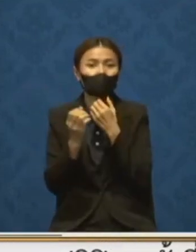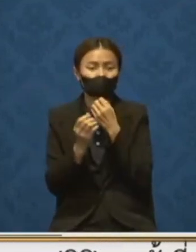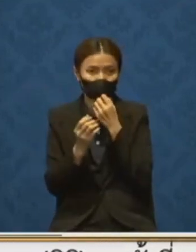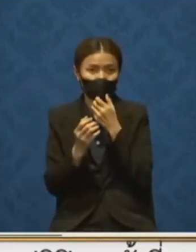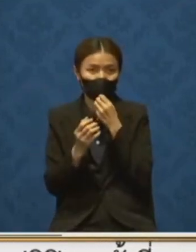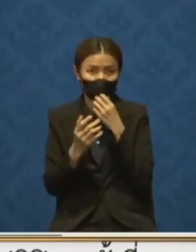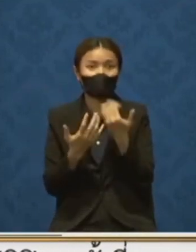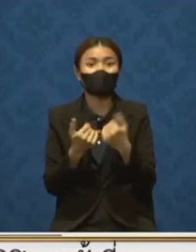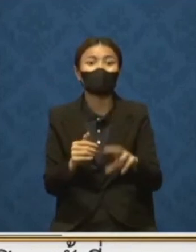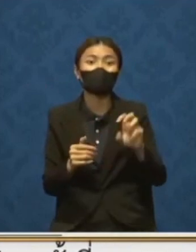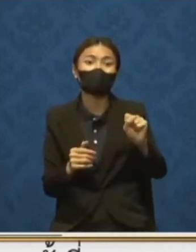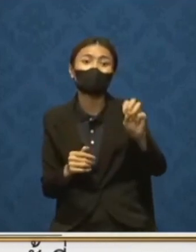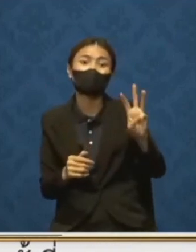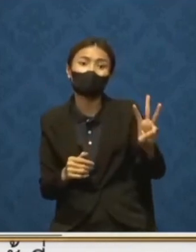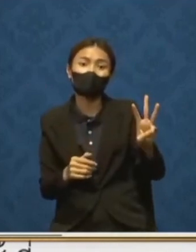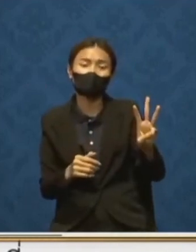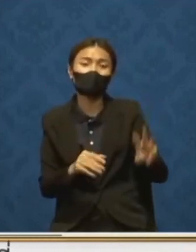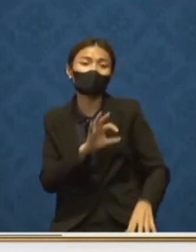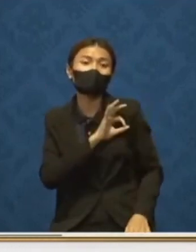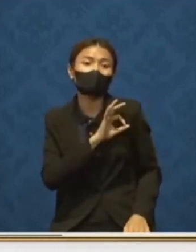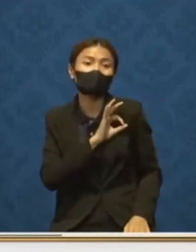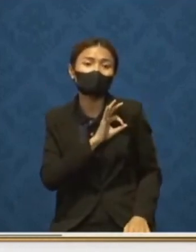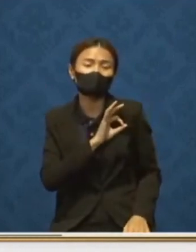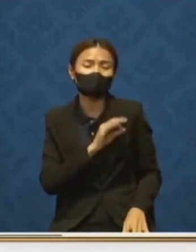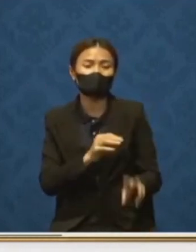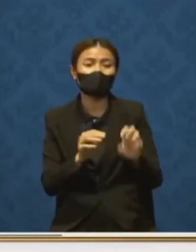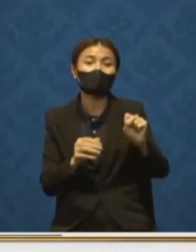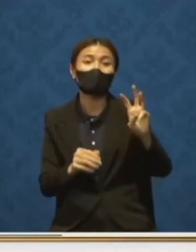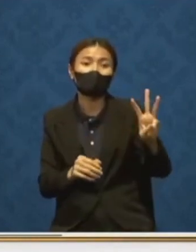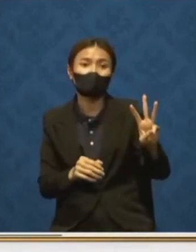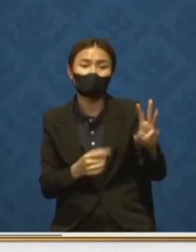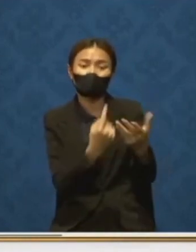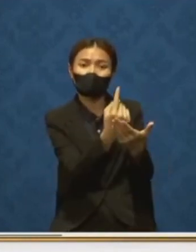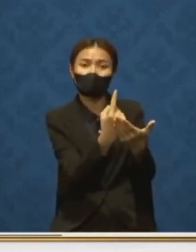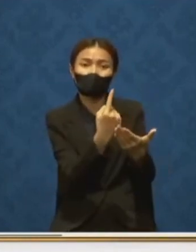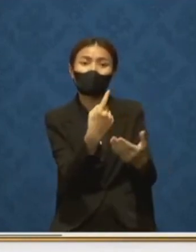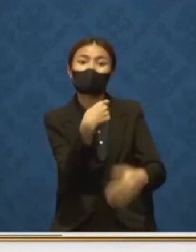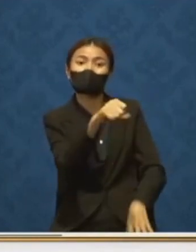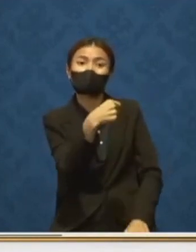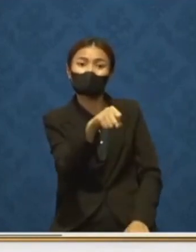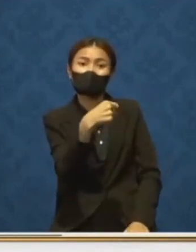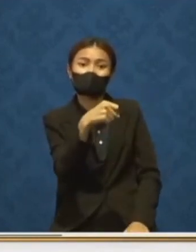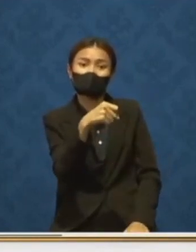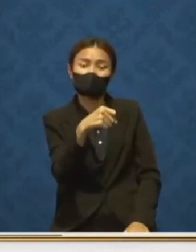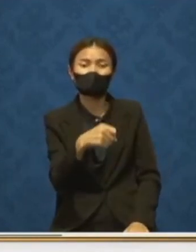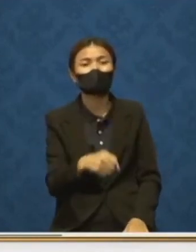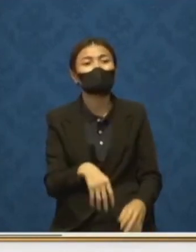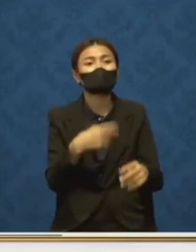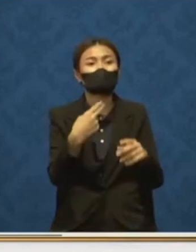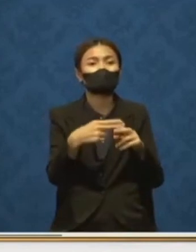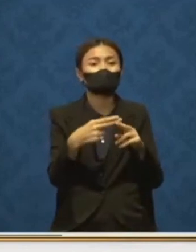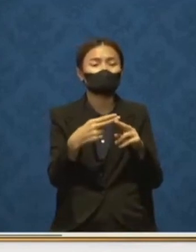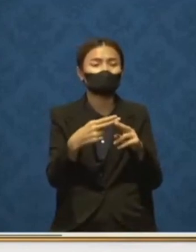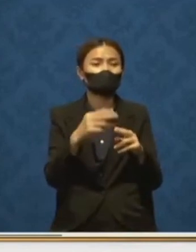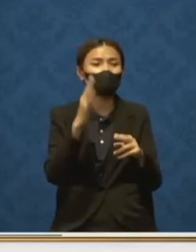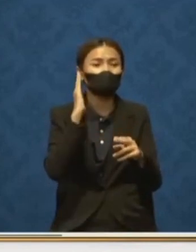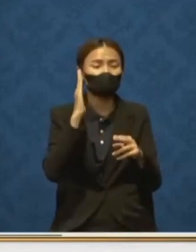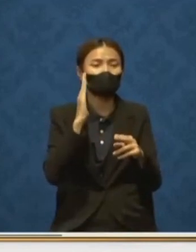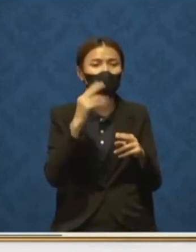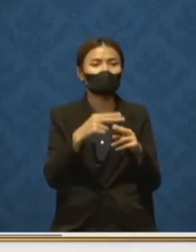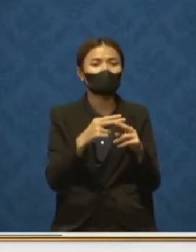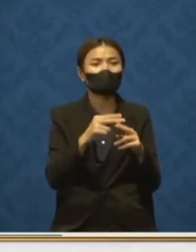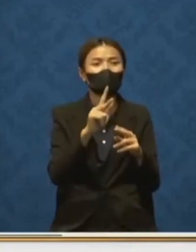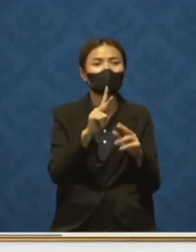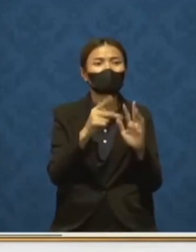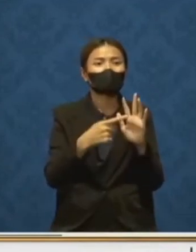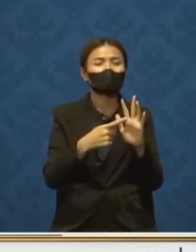ฒิสภาได้แต่งตั้งสมาชิก10คนเป็นกรรมการร่วมประกอบด้วย 1. ศาสตราจารย์พิเศษกาญจนารั